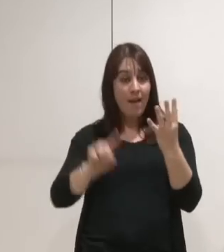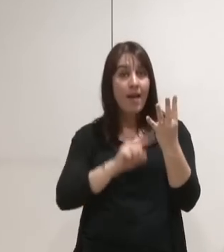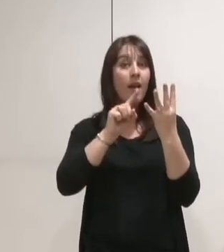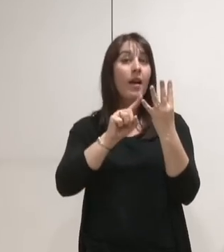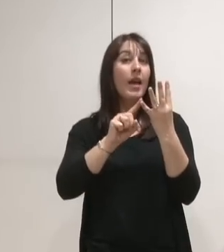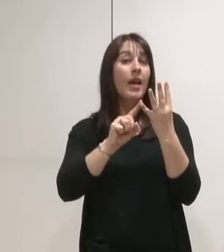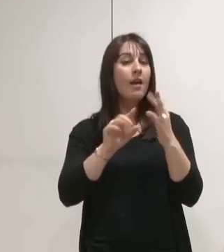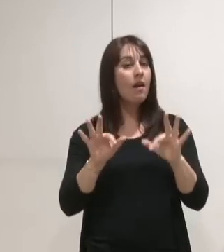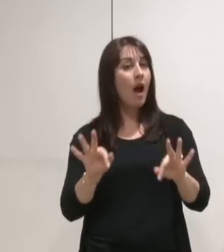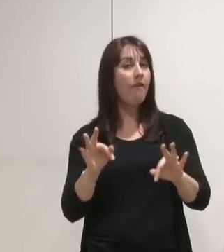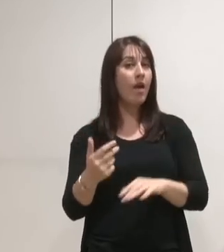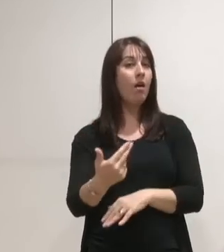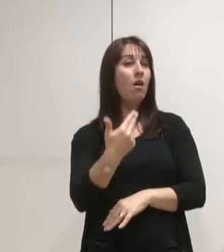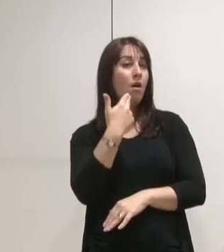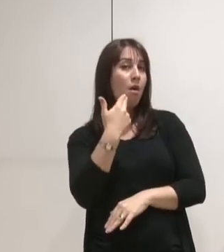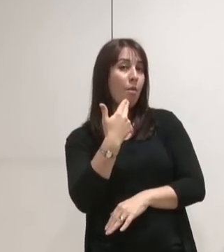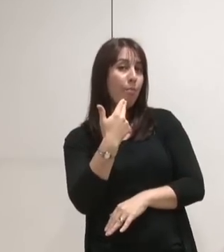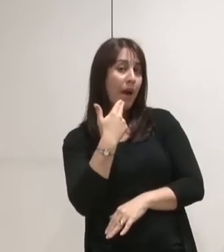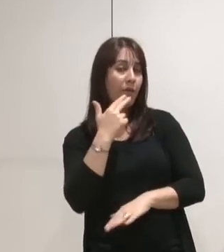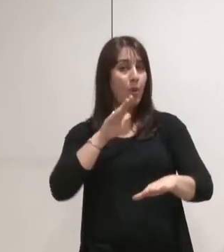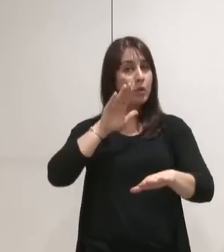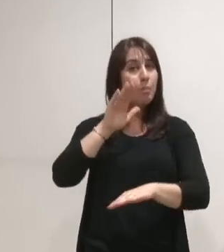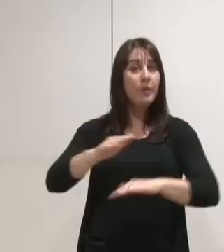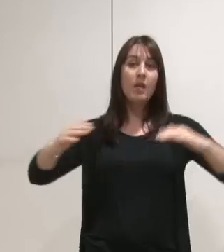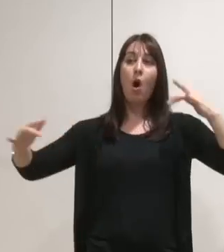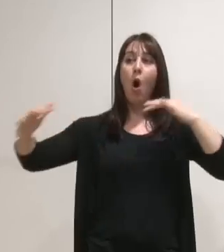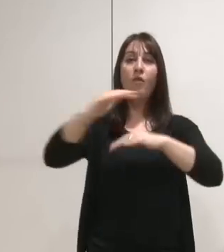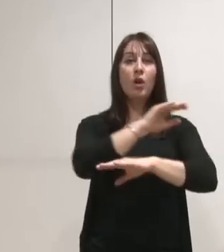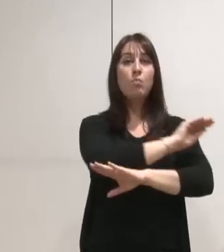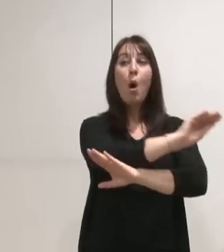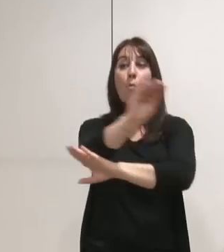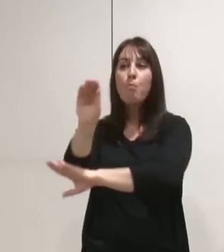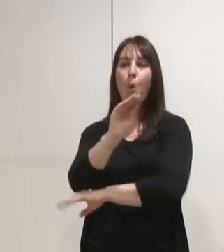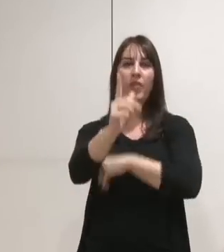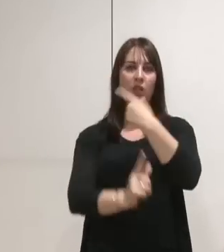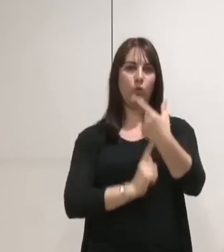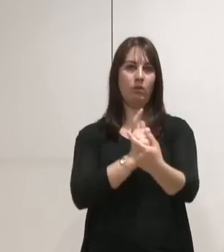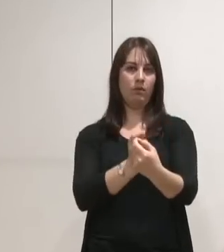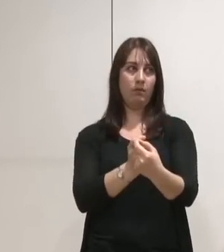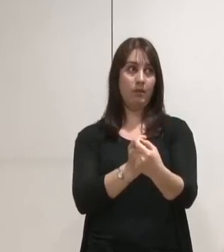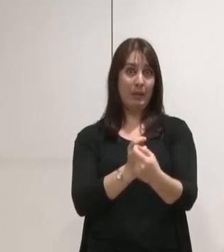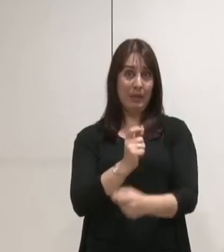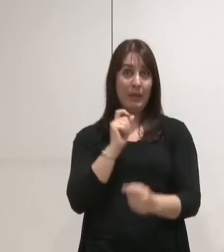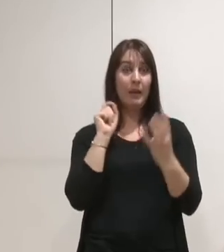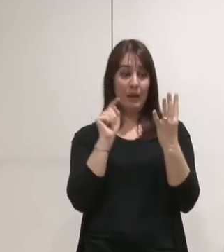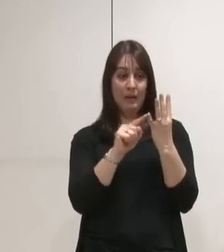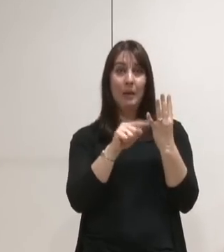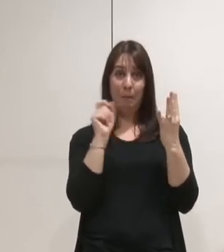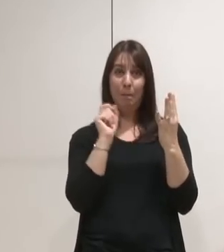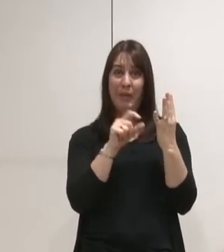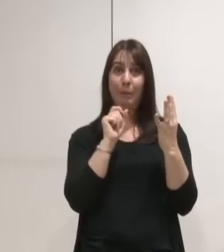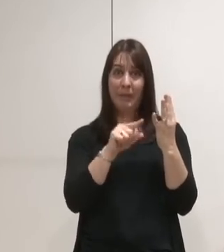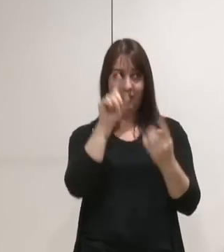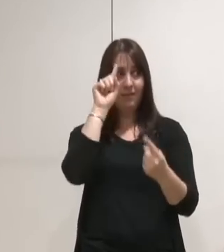les performances en matière de protection de l'environnement et c'est justement justement sur ce